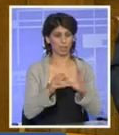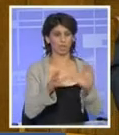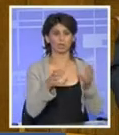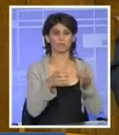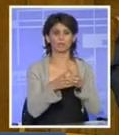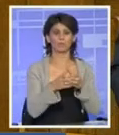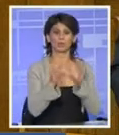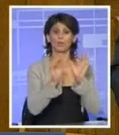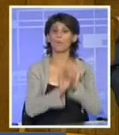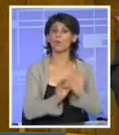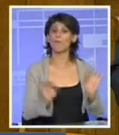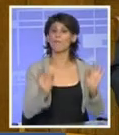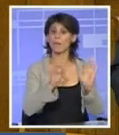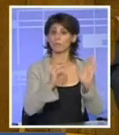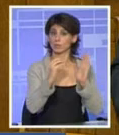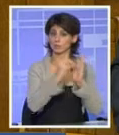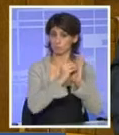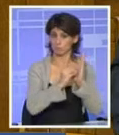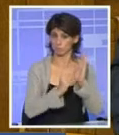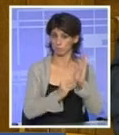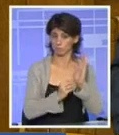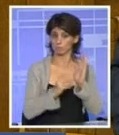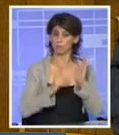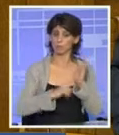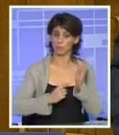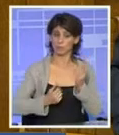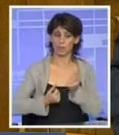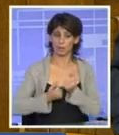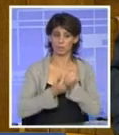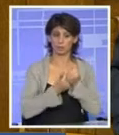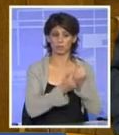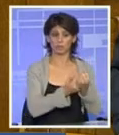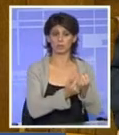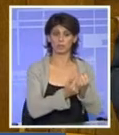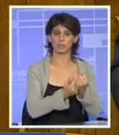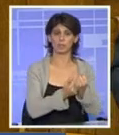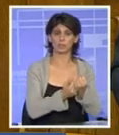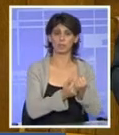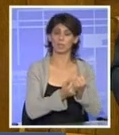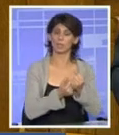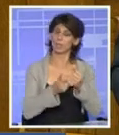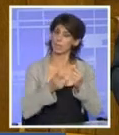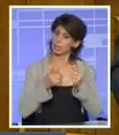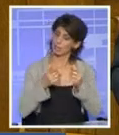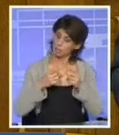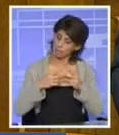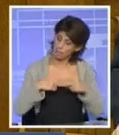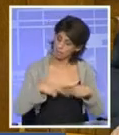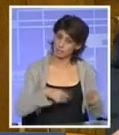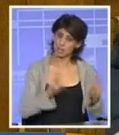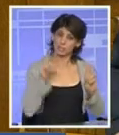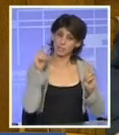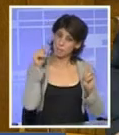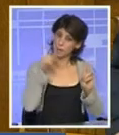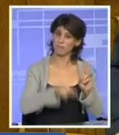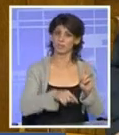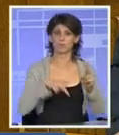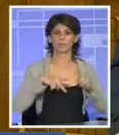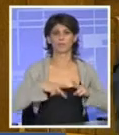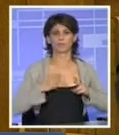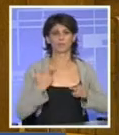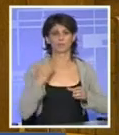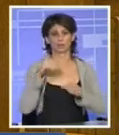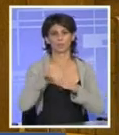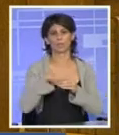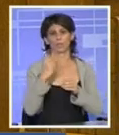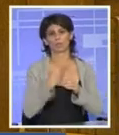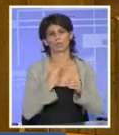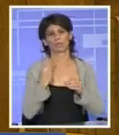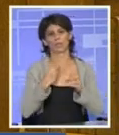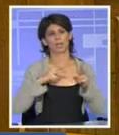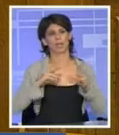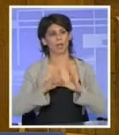του θα πρέπει να υποστηριχθεί και να υλοποιηθεί από αυτή την κυβέρνηση στην οποία συμμετέχουν τρία